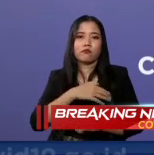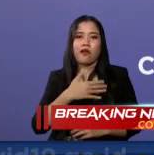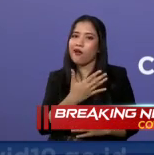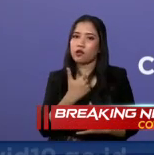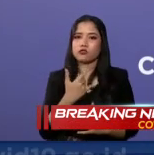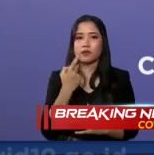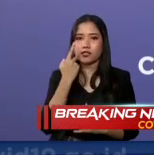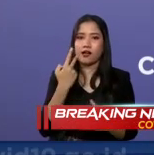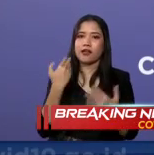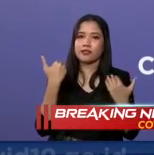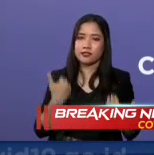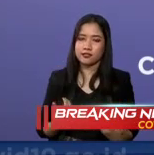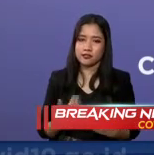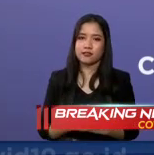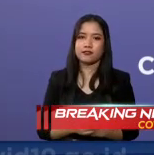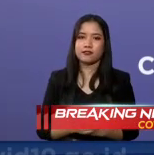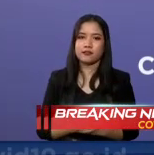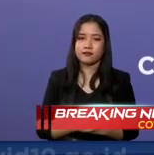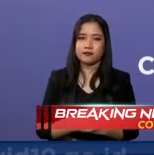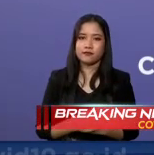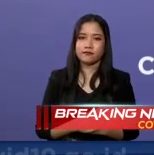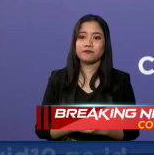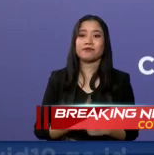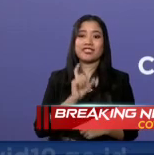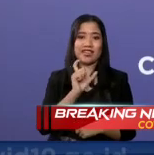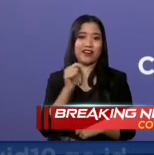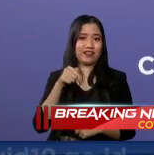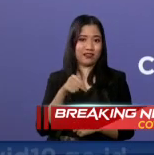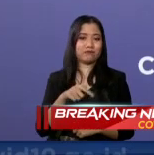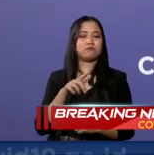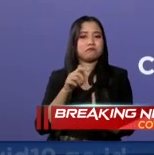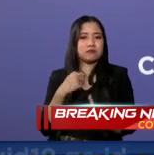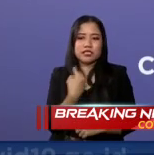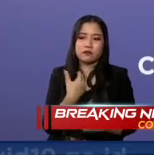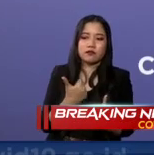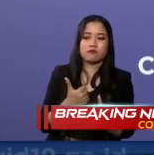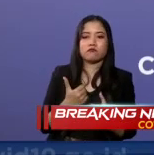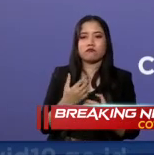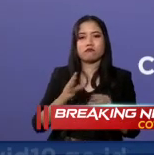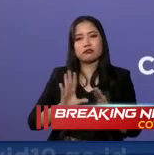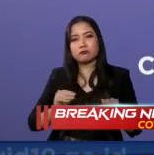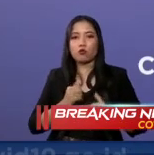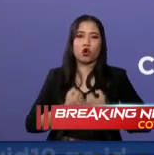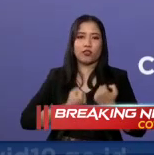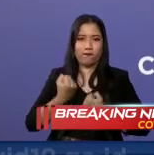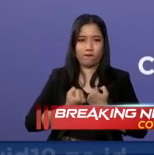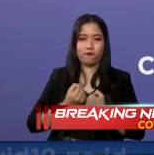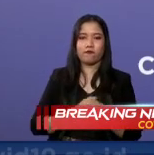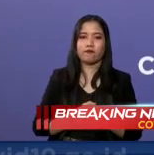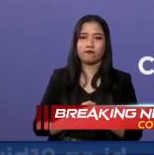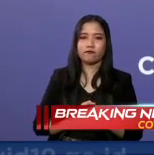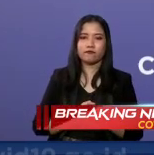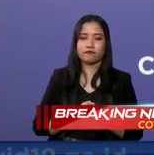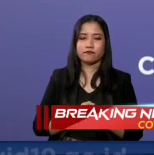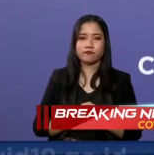Hai karena dengan cara seperti inilah maka kita akan bisa produktif kita masih belum bisa mengharapkan